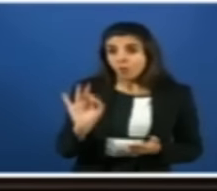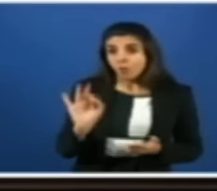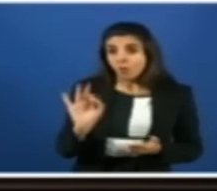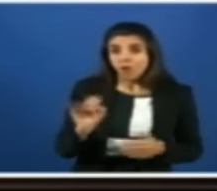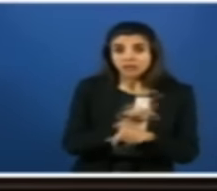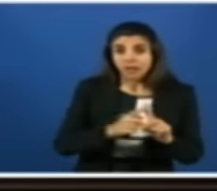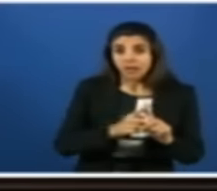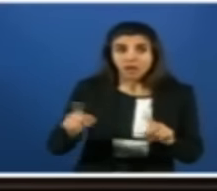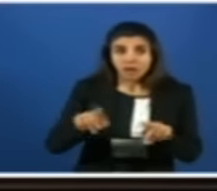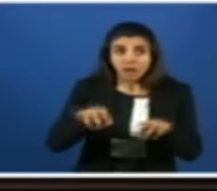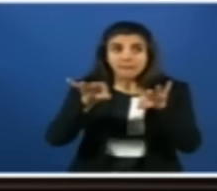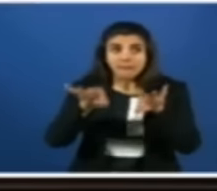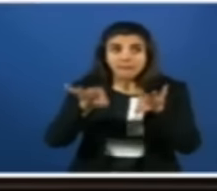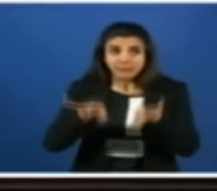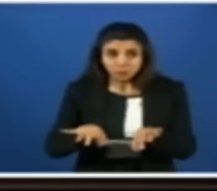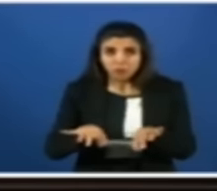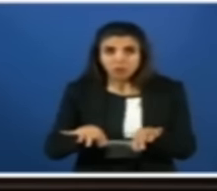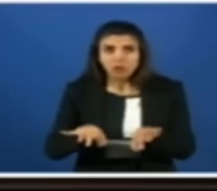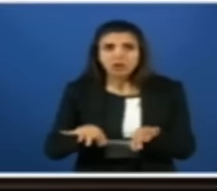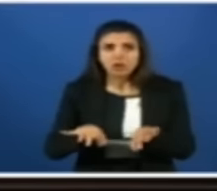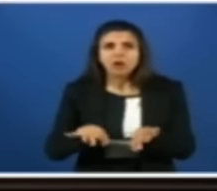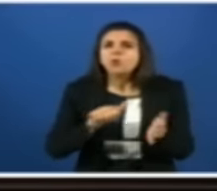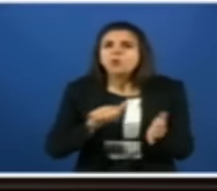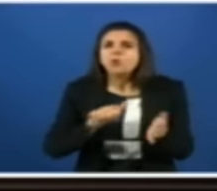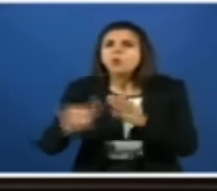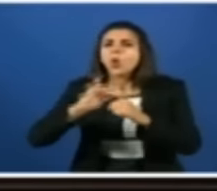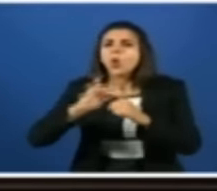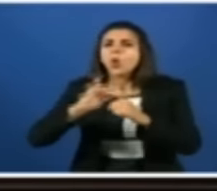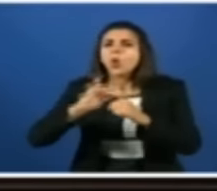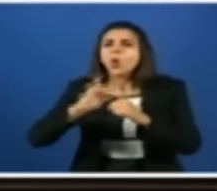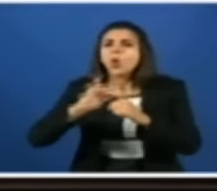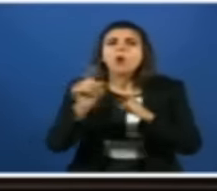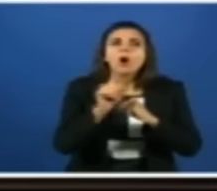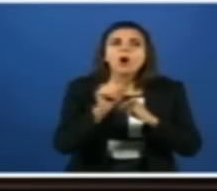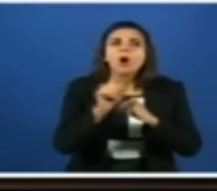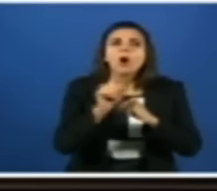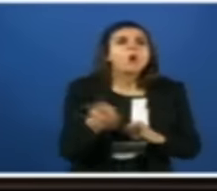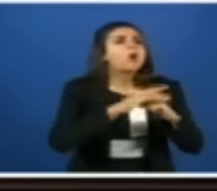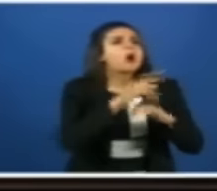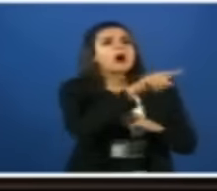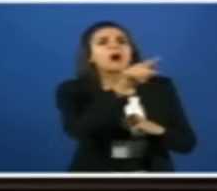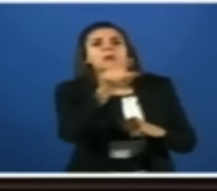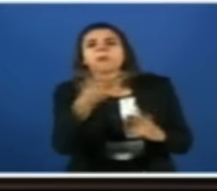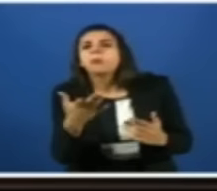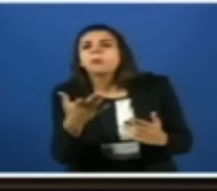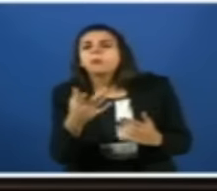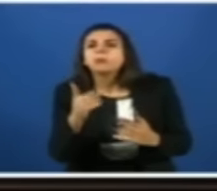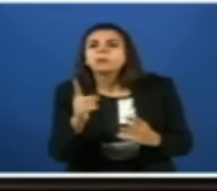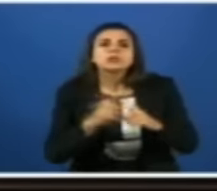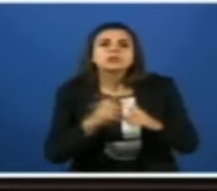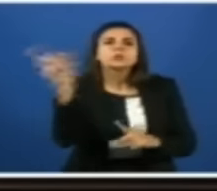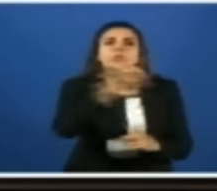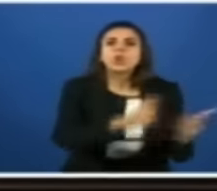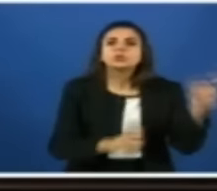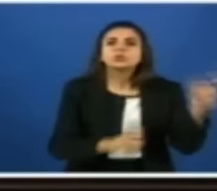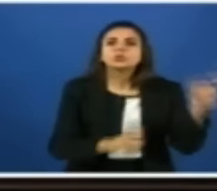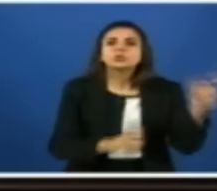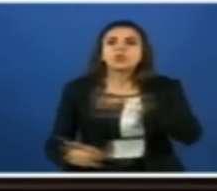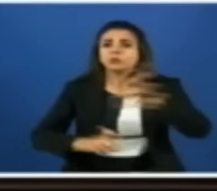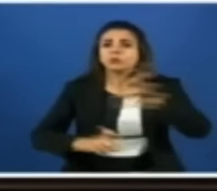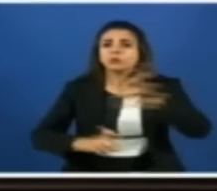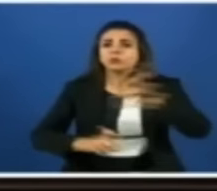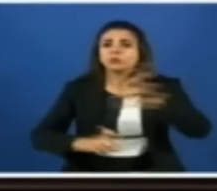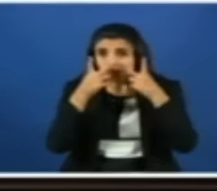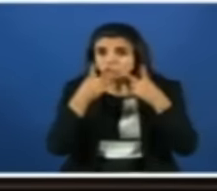süreç her ülke bir başka ülke hakkında hesap sormaya kalkar